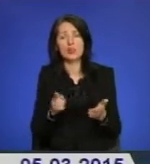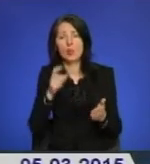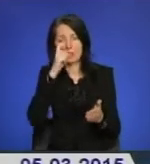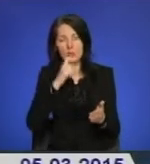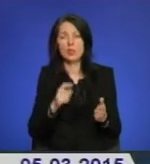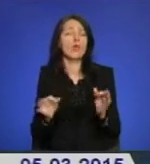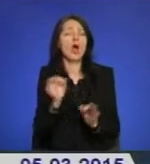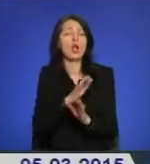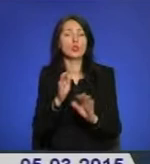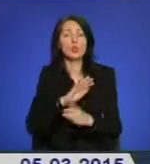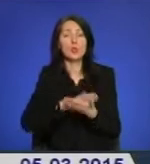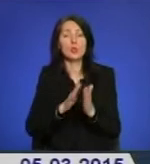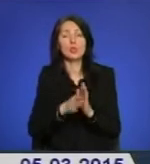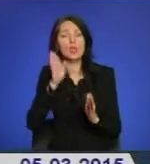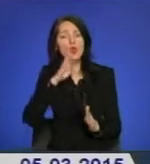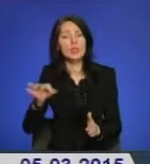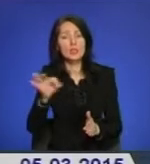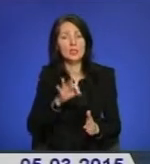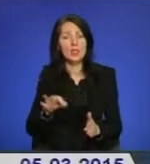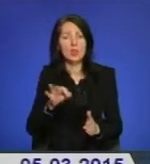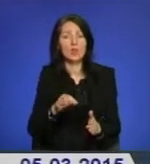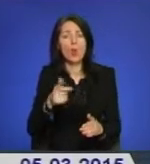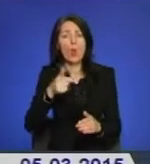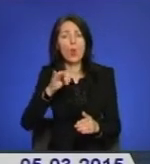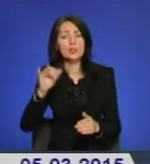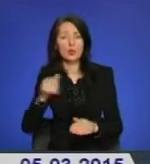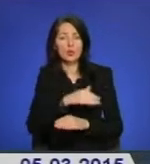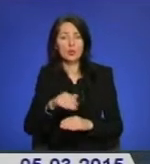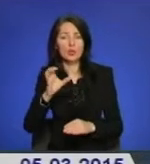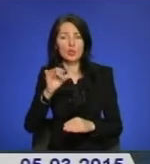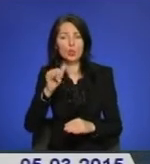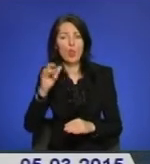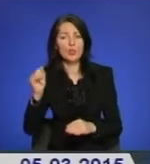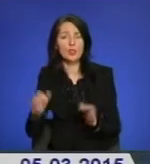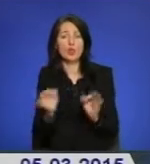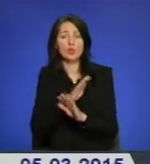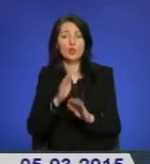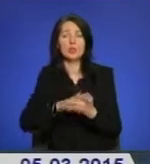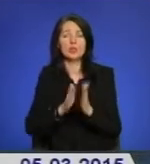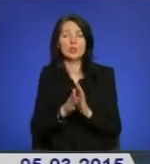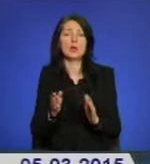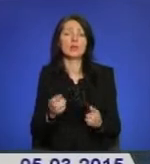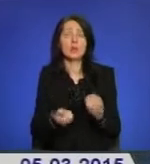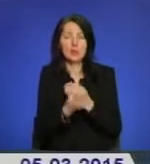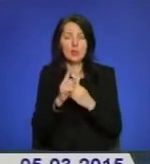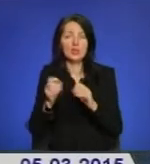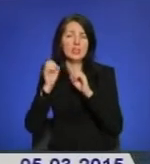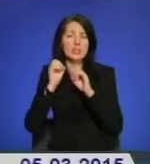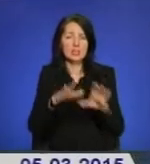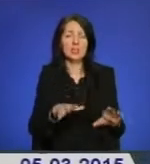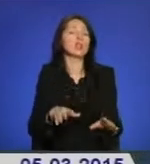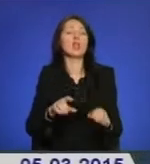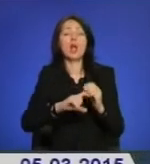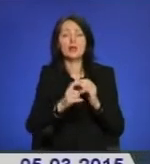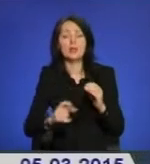стану ставків у Гусятині по вулиці Суходільській. Екологічна ситуація виникла через скиди каналізаційних вод із селища, що